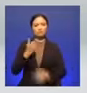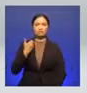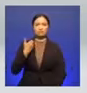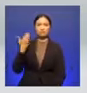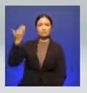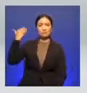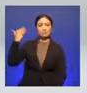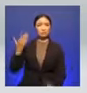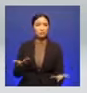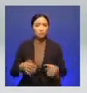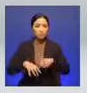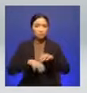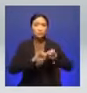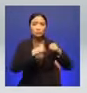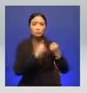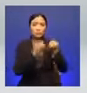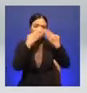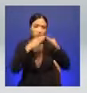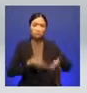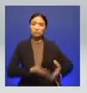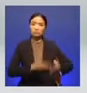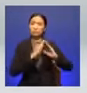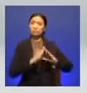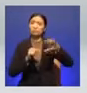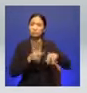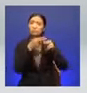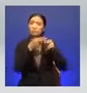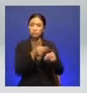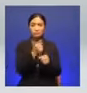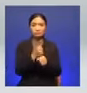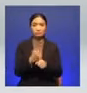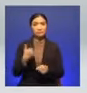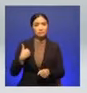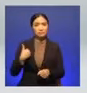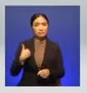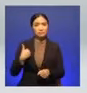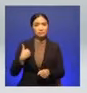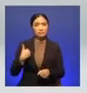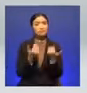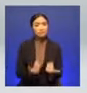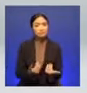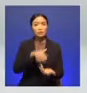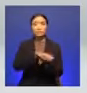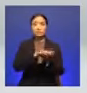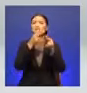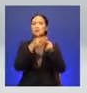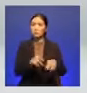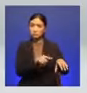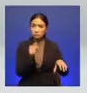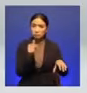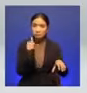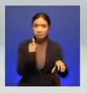ายสมาคมคนตาบอดเนี่ยเขาเป็นนิติบุคคลที่เขาจัดตั้งเองถ้าเรียกเป็นภาษาปัจจุบันก็โรงเรียนเอกชนได้ไหมอะไรเงี้ย